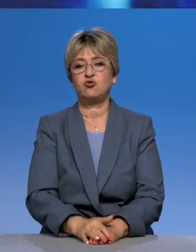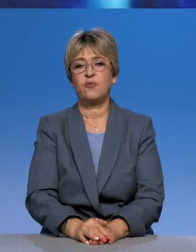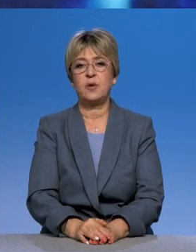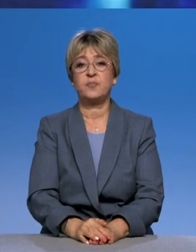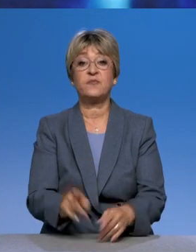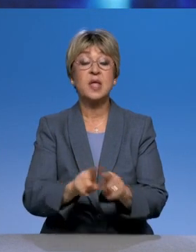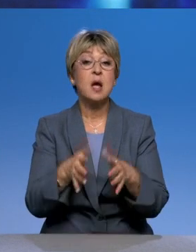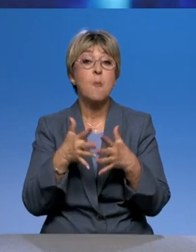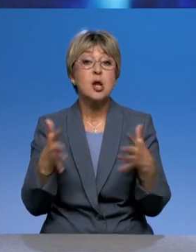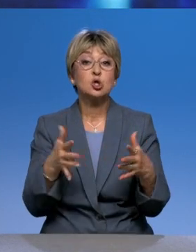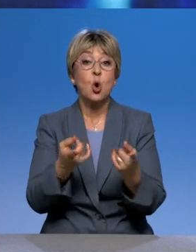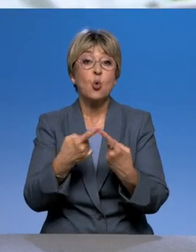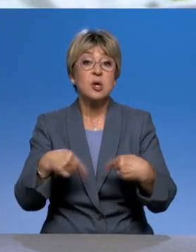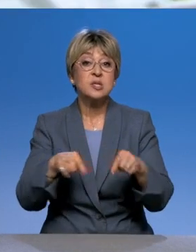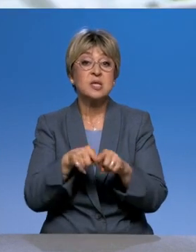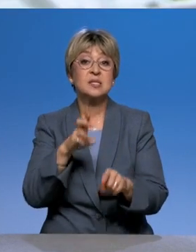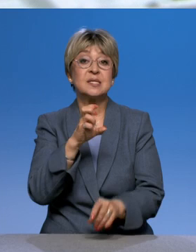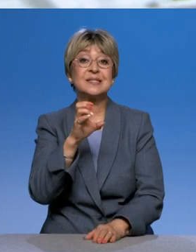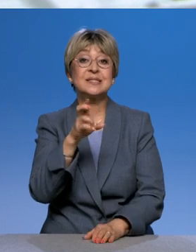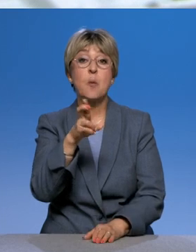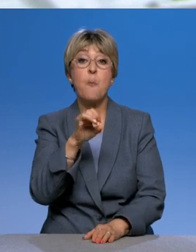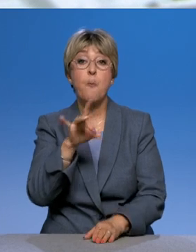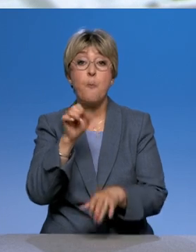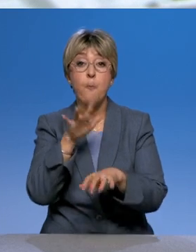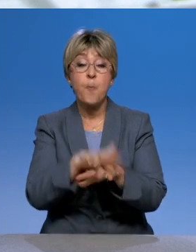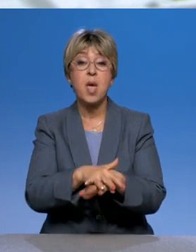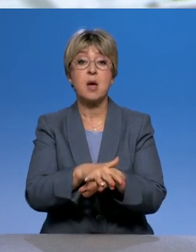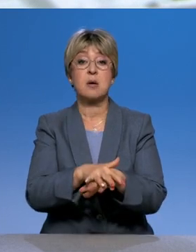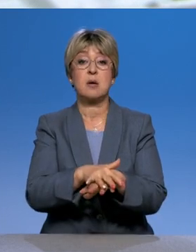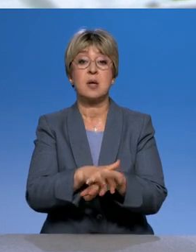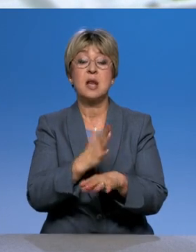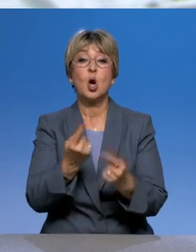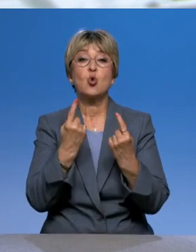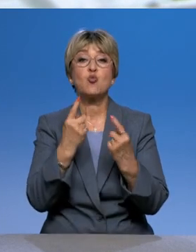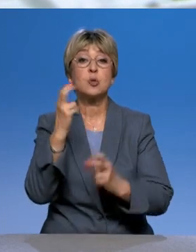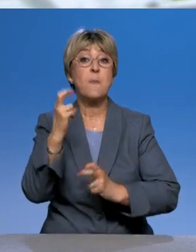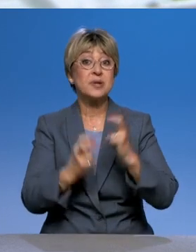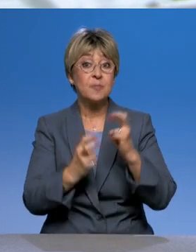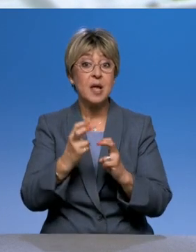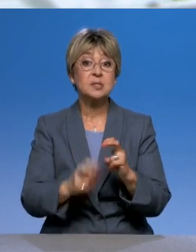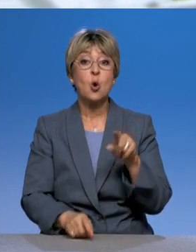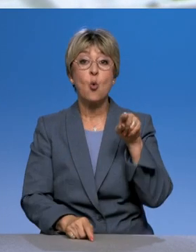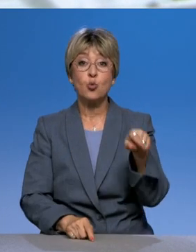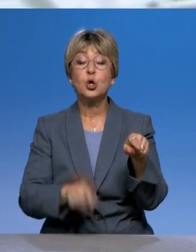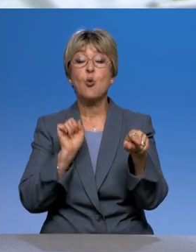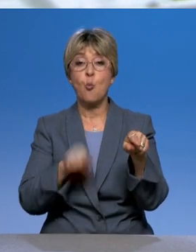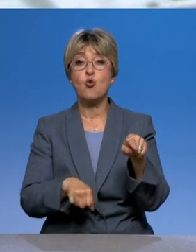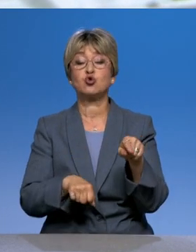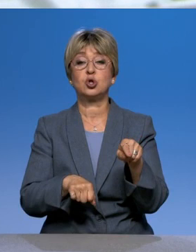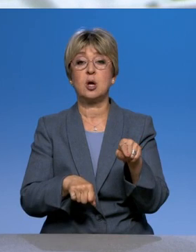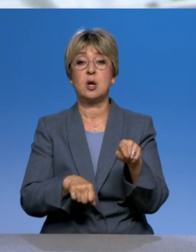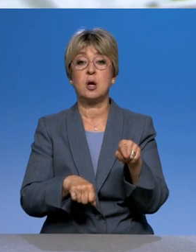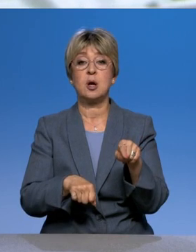больших организациях, как Сбер, допустим, банки или предприятия большие, вот как раз у них можно вот этот регламент, должны